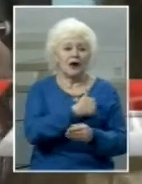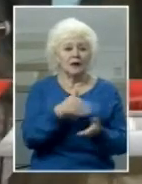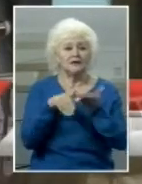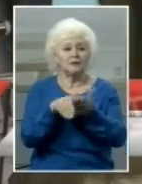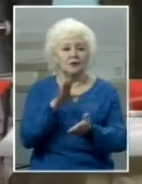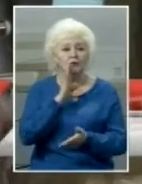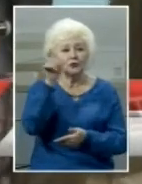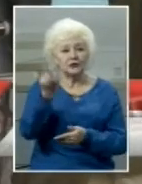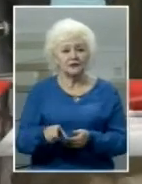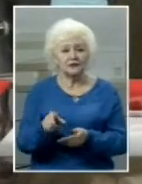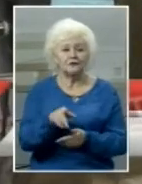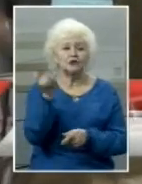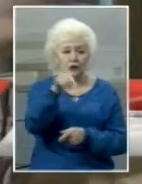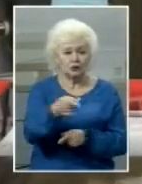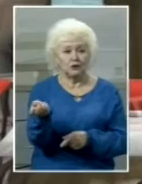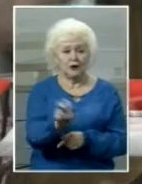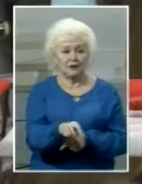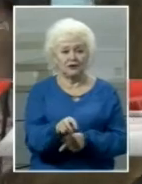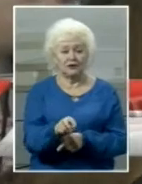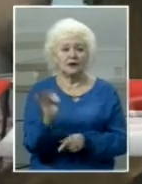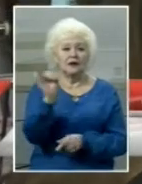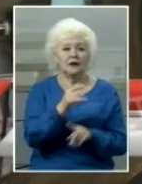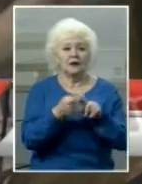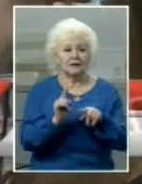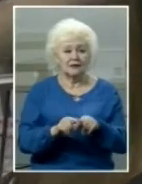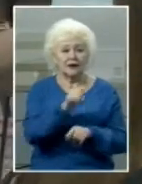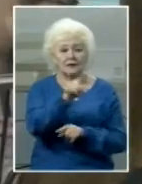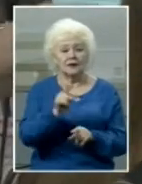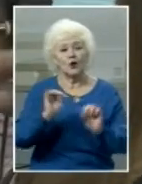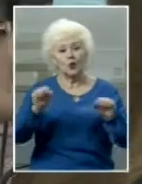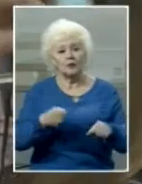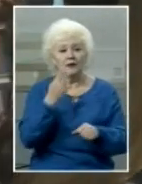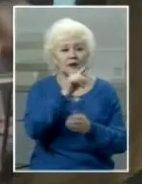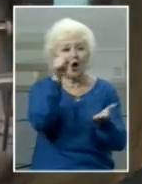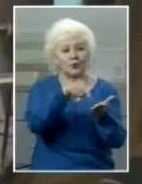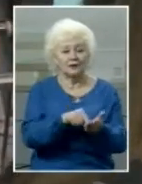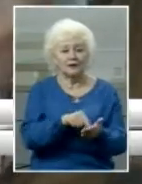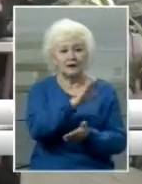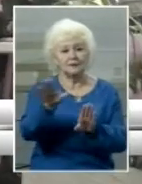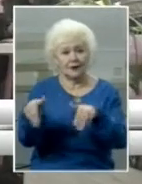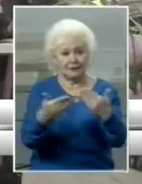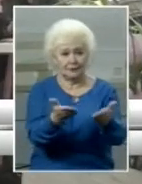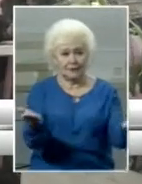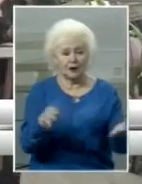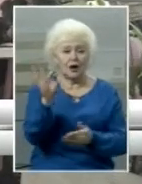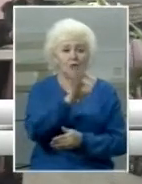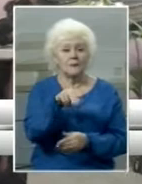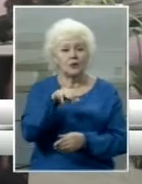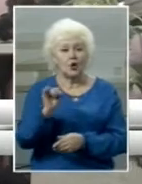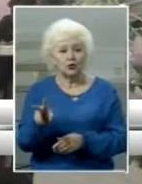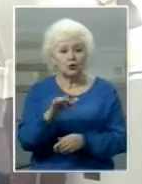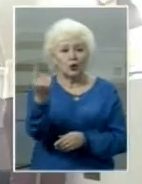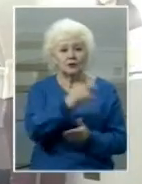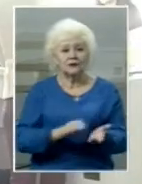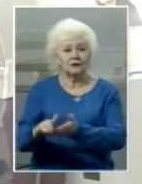девочке, сюда и пришли. И из-за этого есть какие-то волнения определенные, так. Олена Крутко, одна